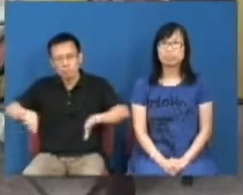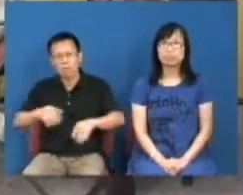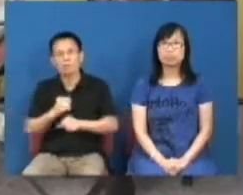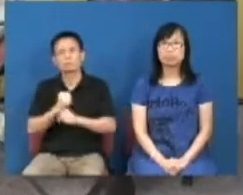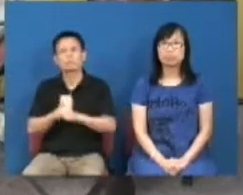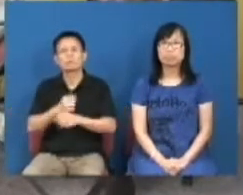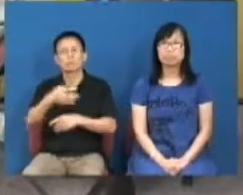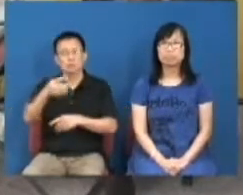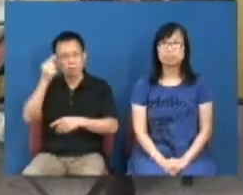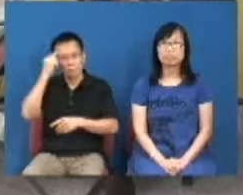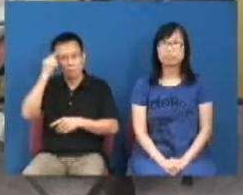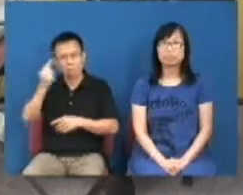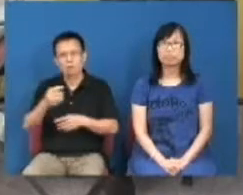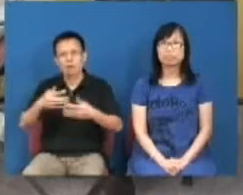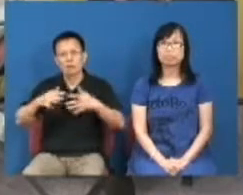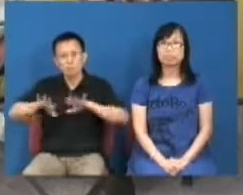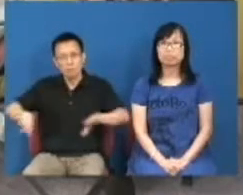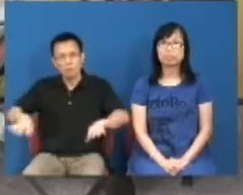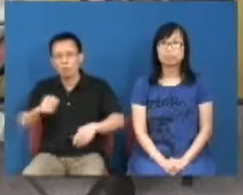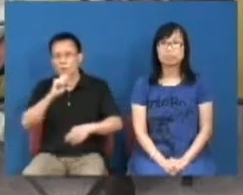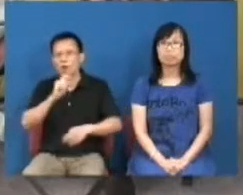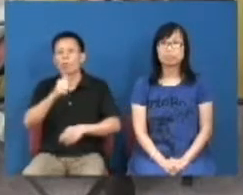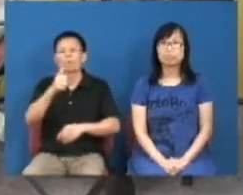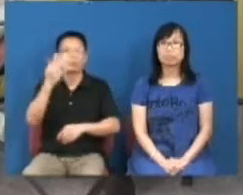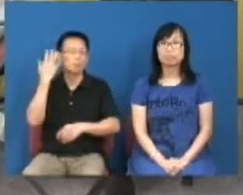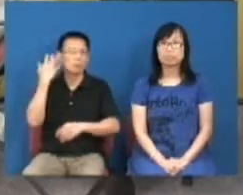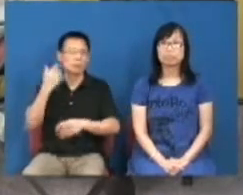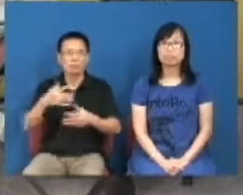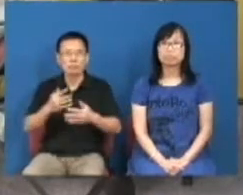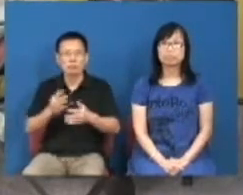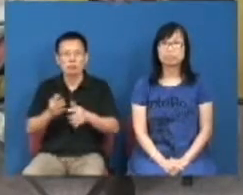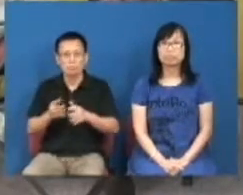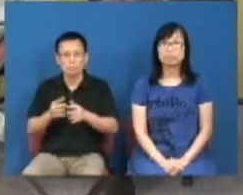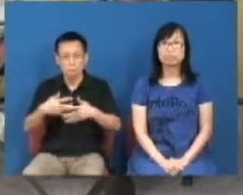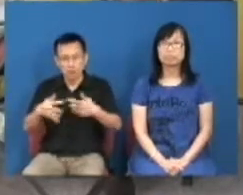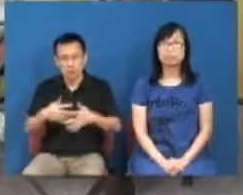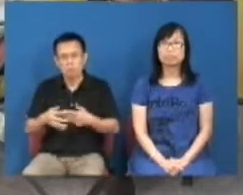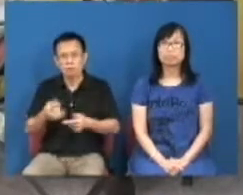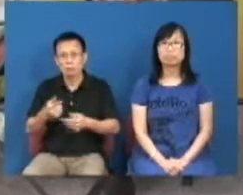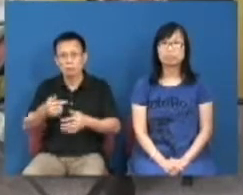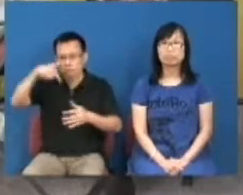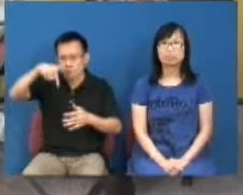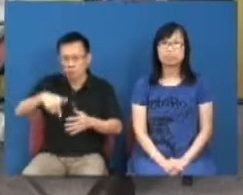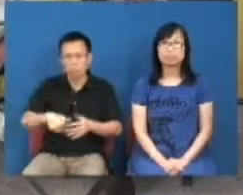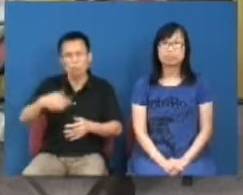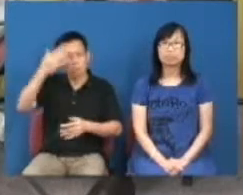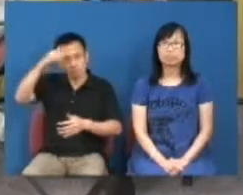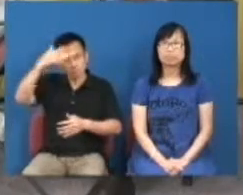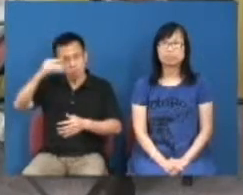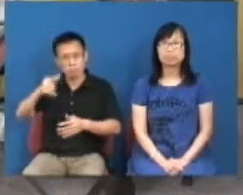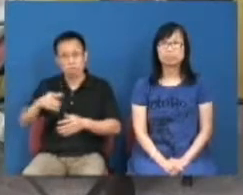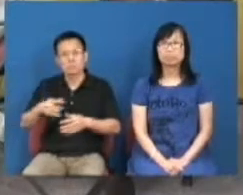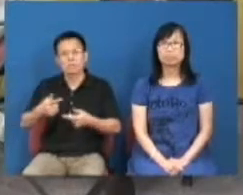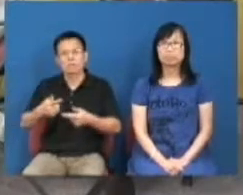解是有好的，亦都有好的个案，亦都係需要大家去深入了解清楚，利用一下